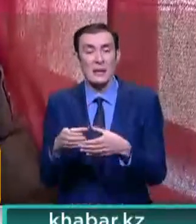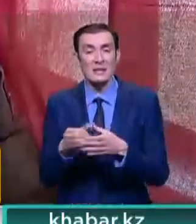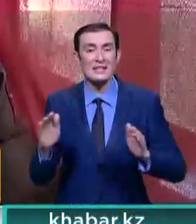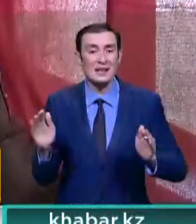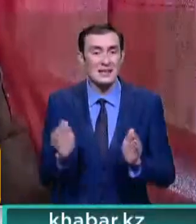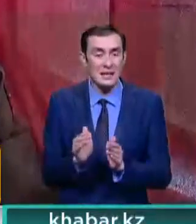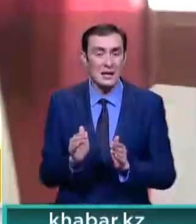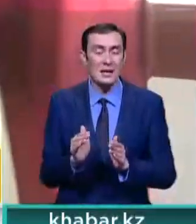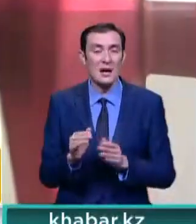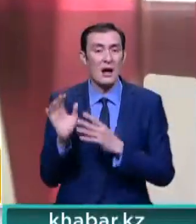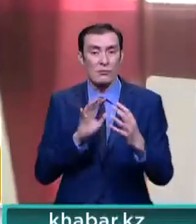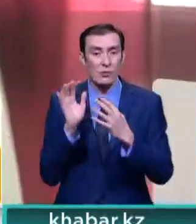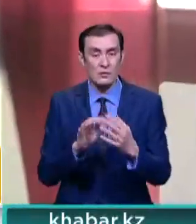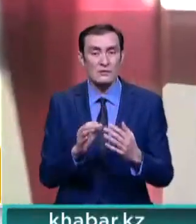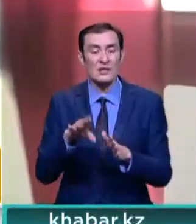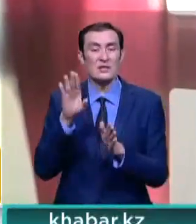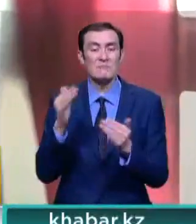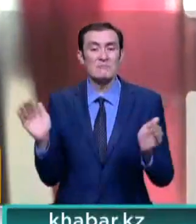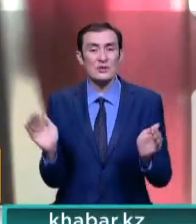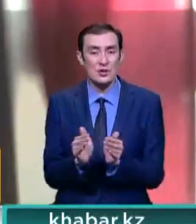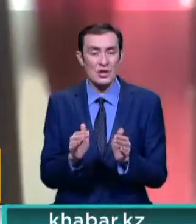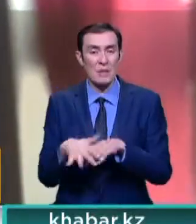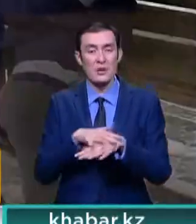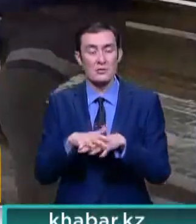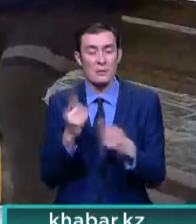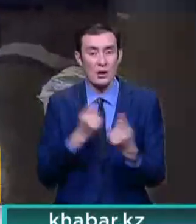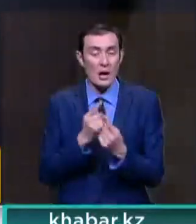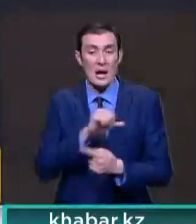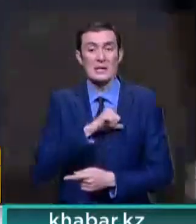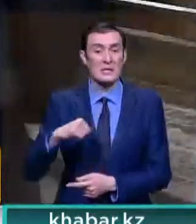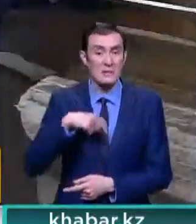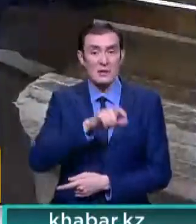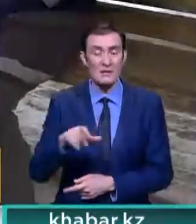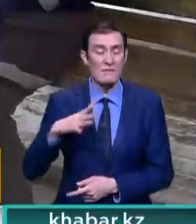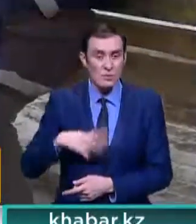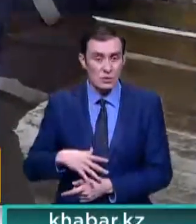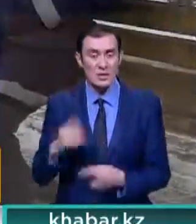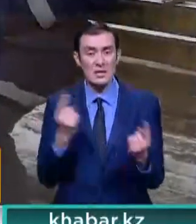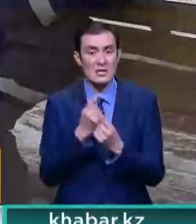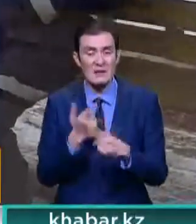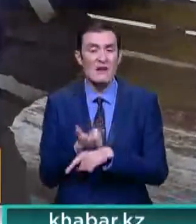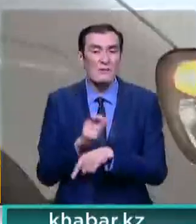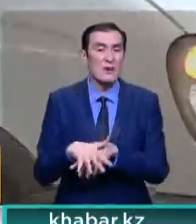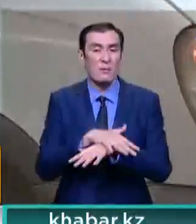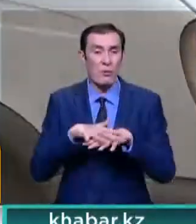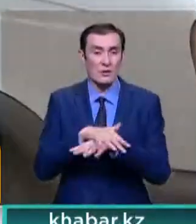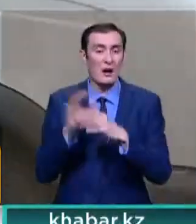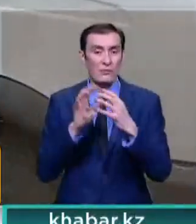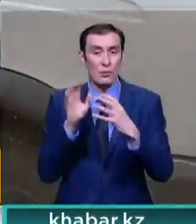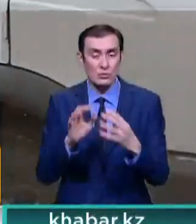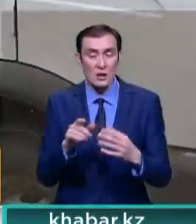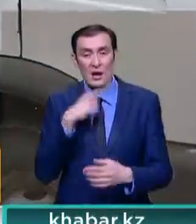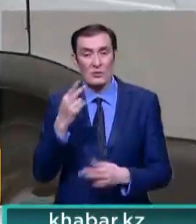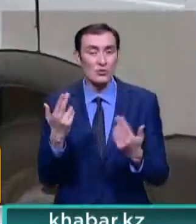сократили число автобусов из-за снижения пассажиропотока. Сами же горожане, вынужденные ездить в переполненных автобусах, не скрывают,